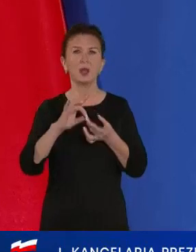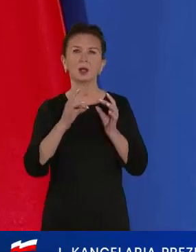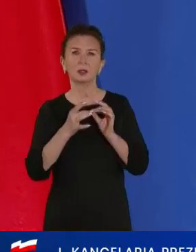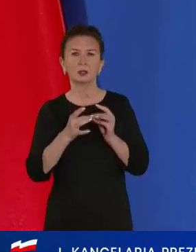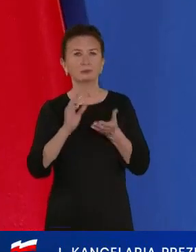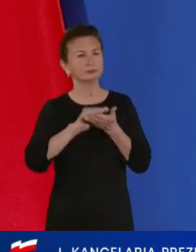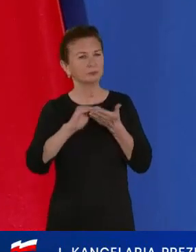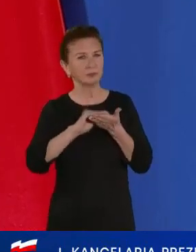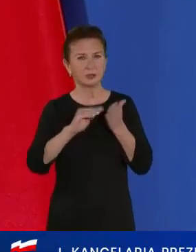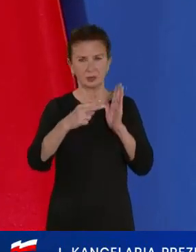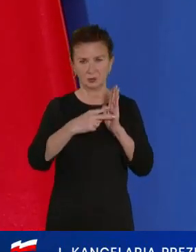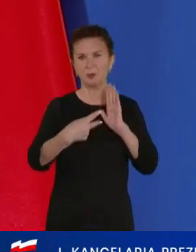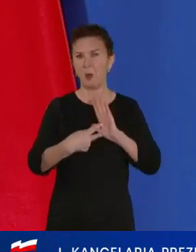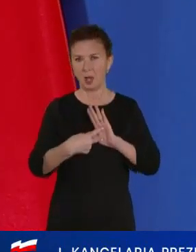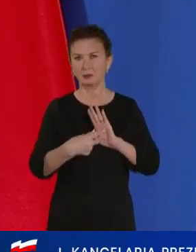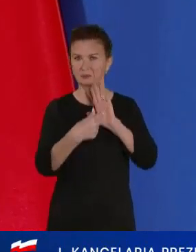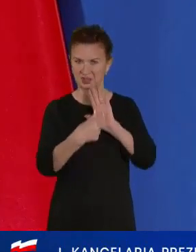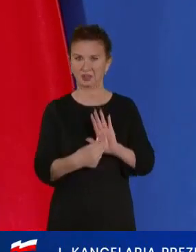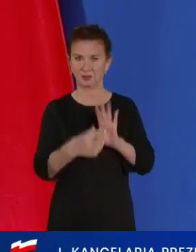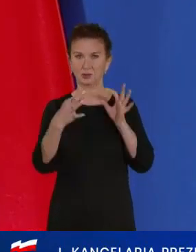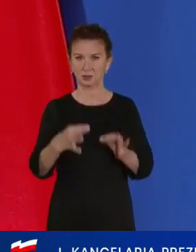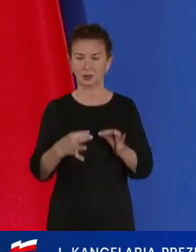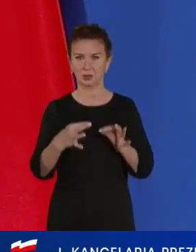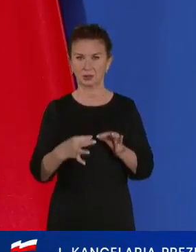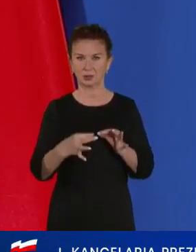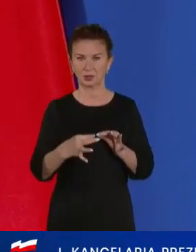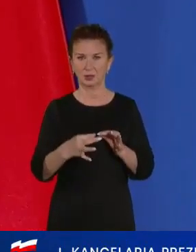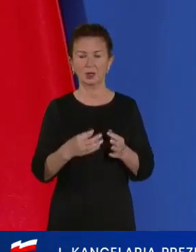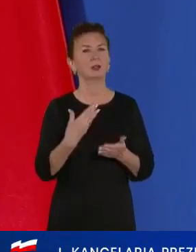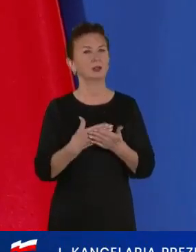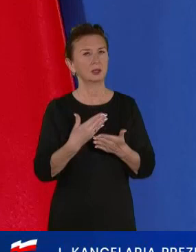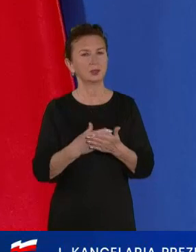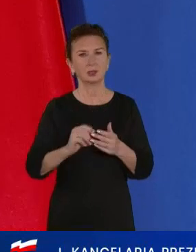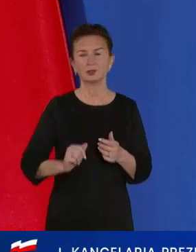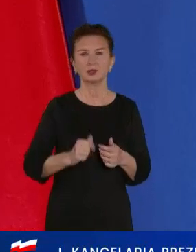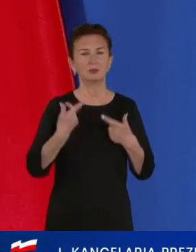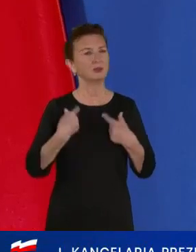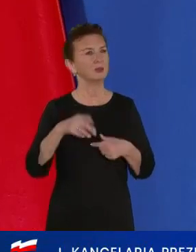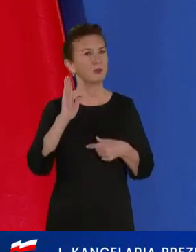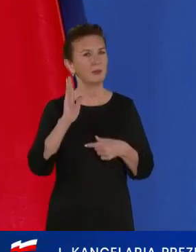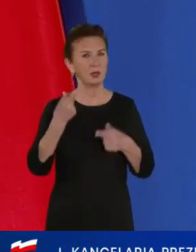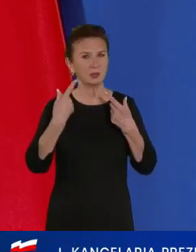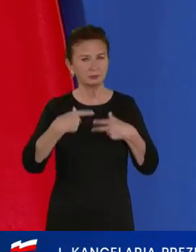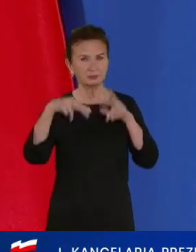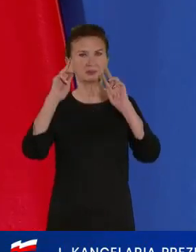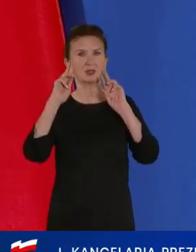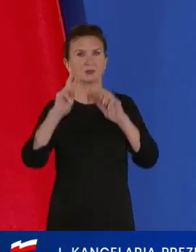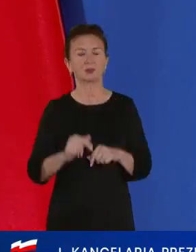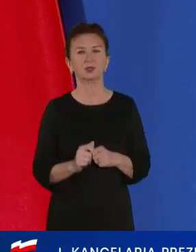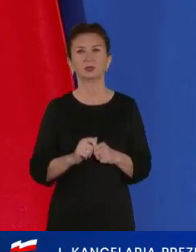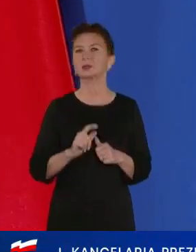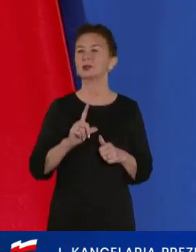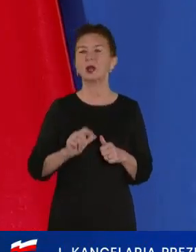go dzisiaj. Chodzi o to, żeby nie zaskakiwać, chodzi o to, żeby pokazywać dłuższą